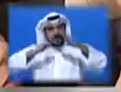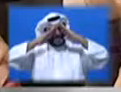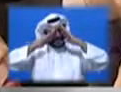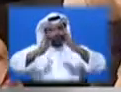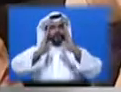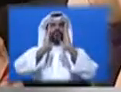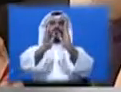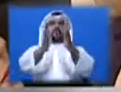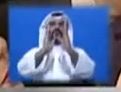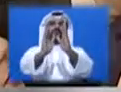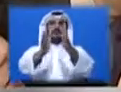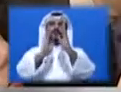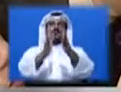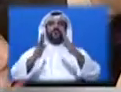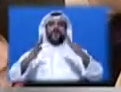التهاني والتبريكات